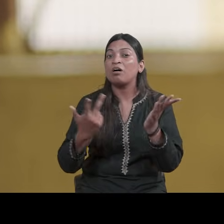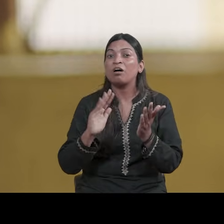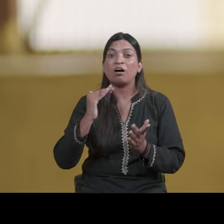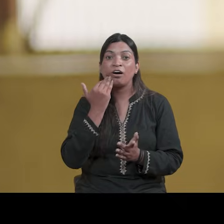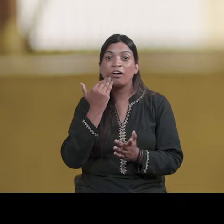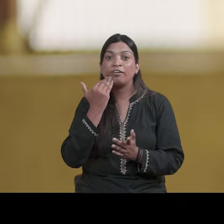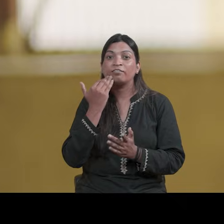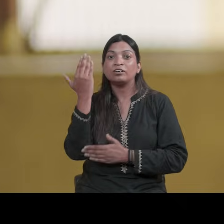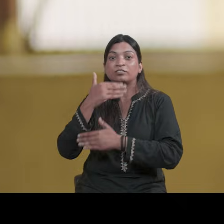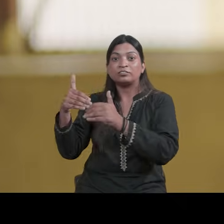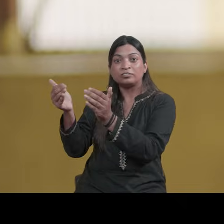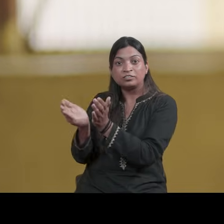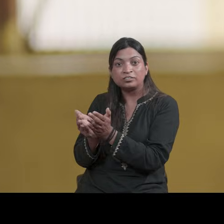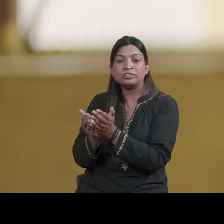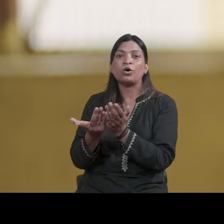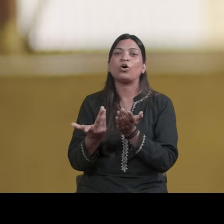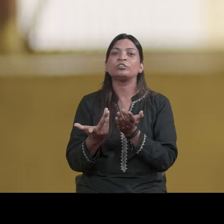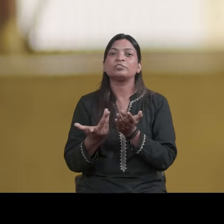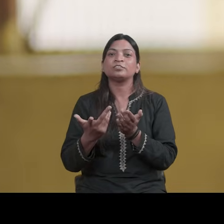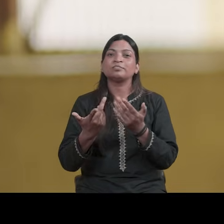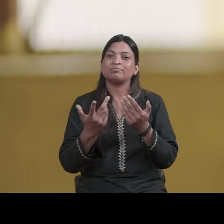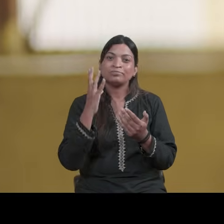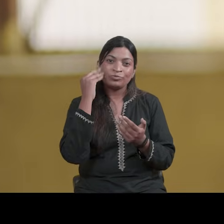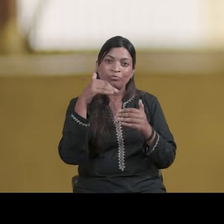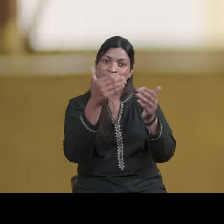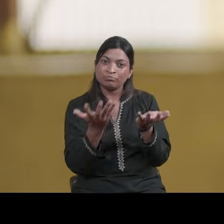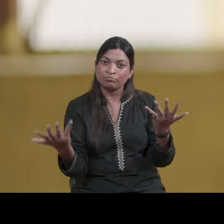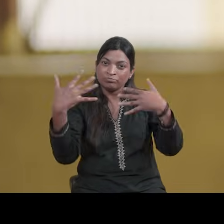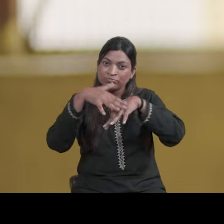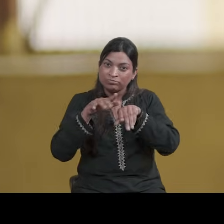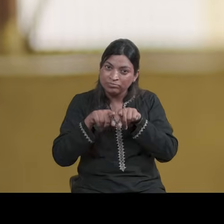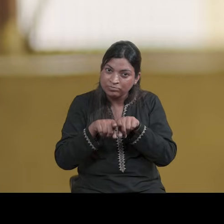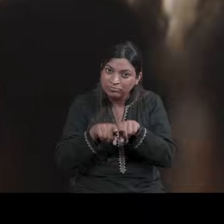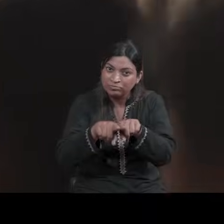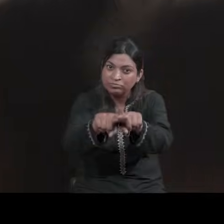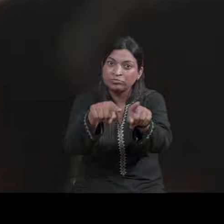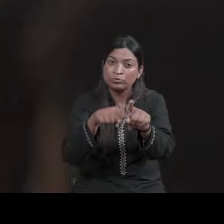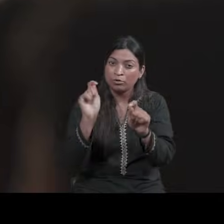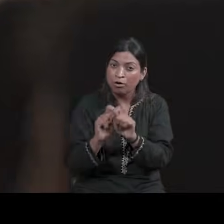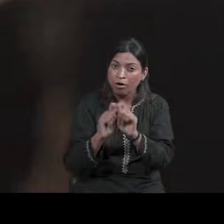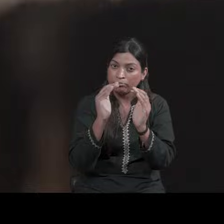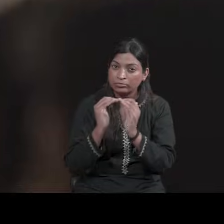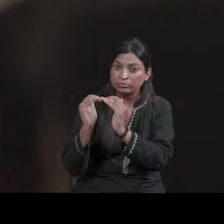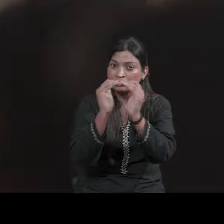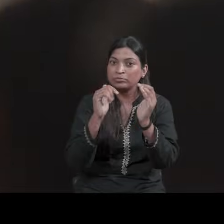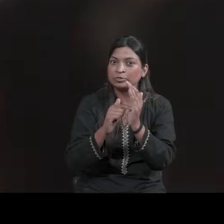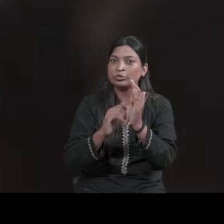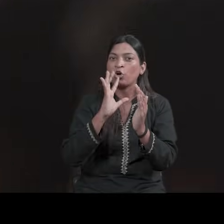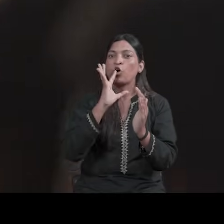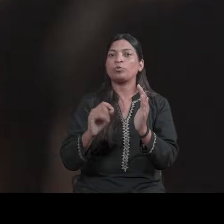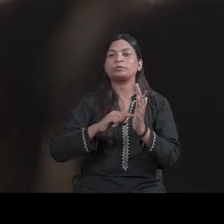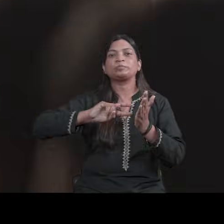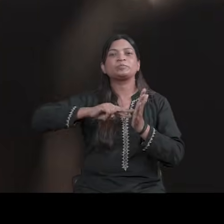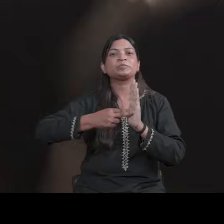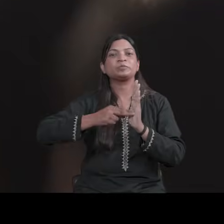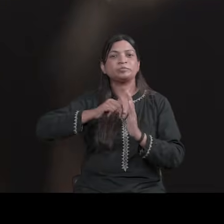साथ पढ़ेगी, जब शासकीय नौकरी में होंगे, समाज की हर स्ट्रीम में होंगे, वही भारत माता की जय का जो नारा